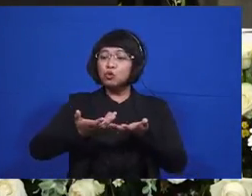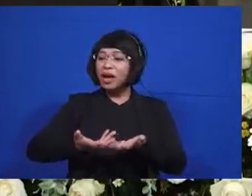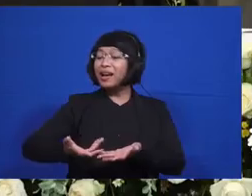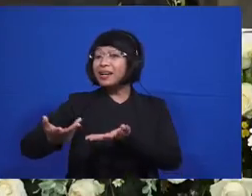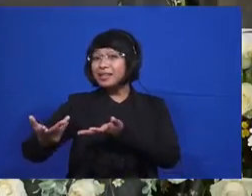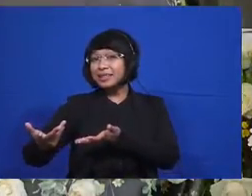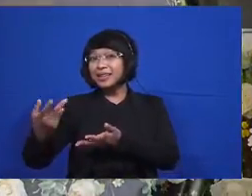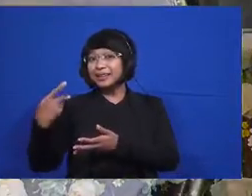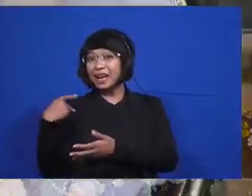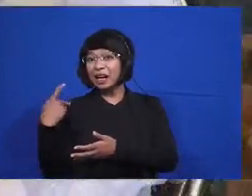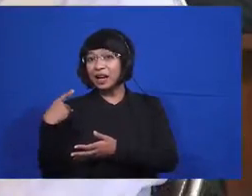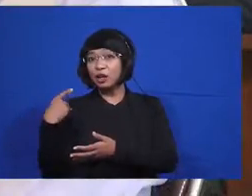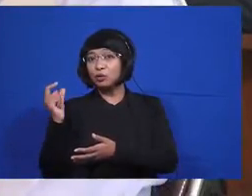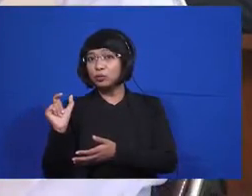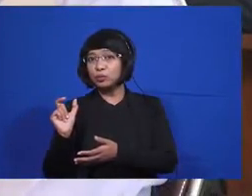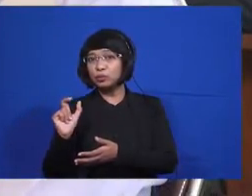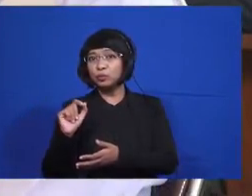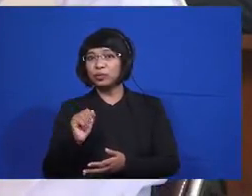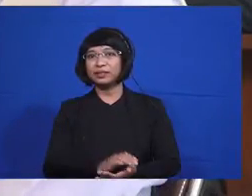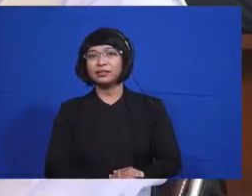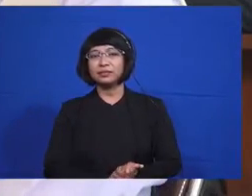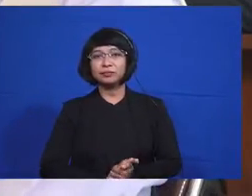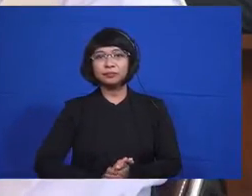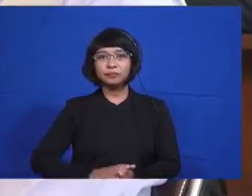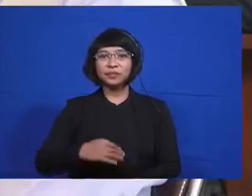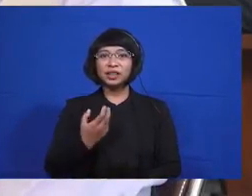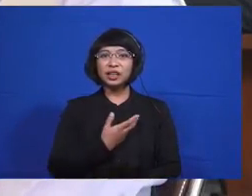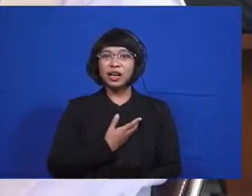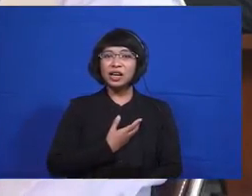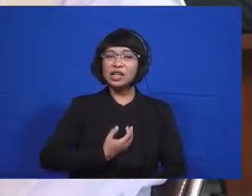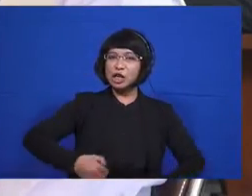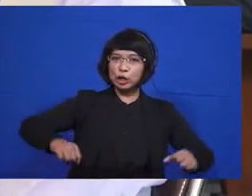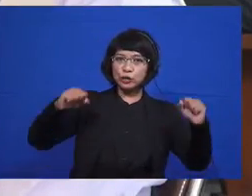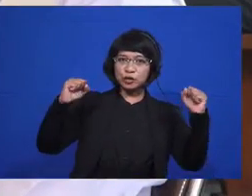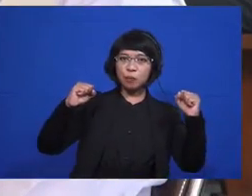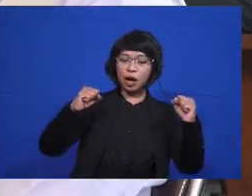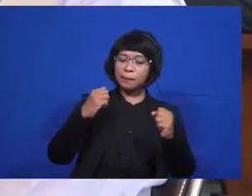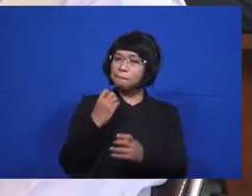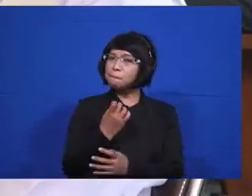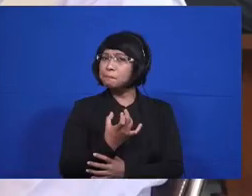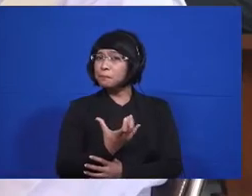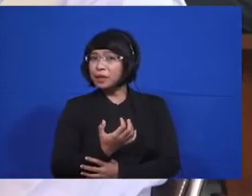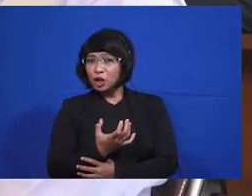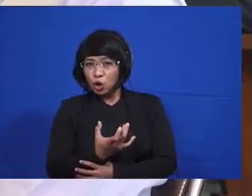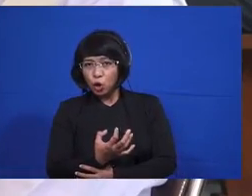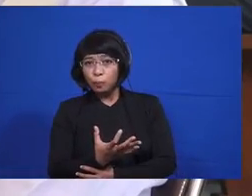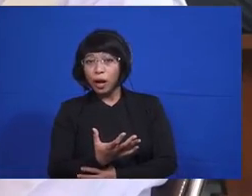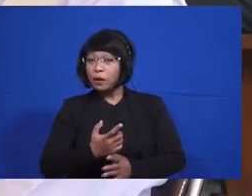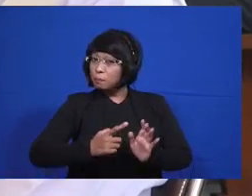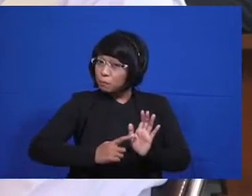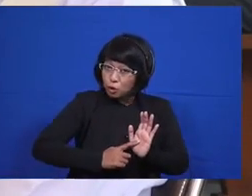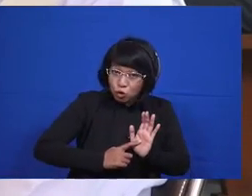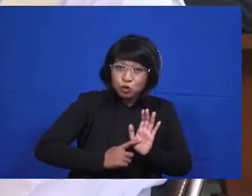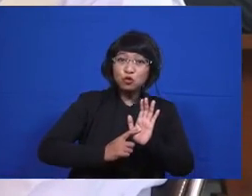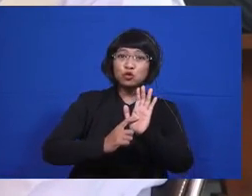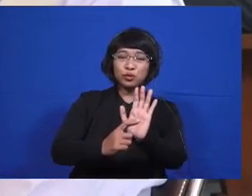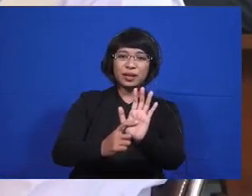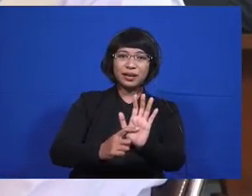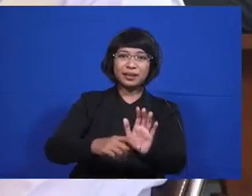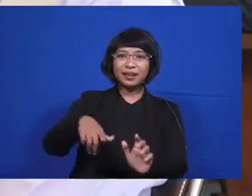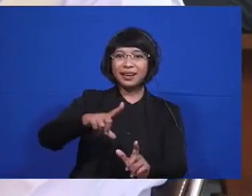Kita semua bisa meneladan Santo Paulus yang dengan semangat berkobar-kobar dalam dirinya mencoba untuk mewujudkan lewat pelayanan yang